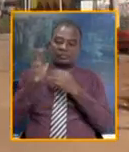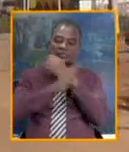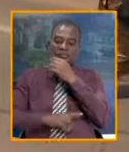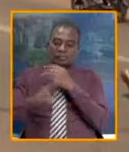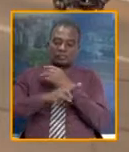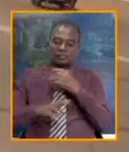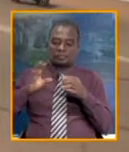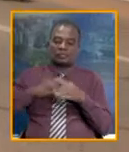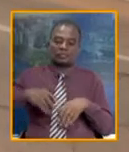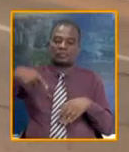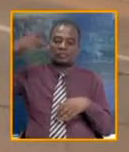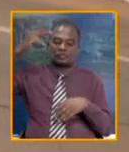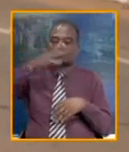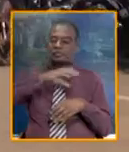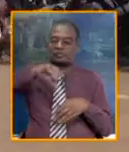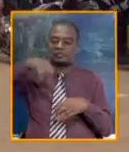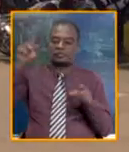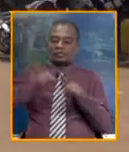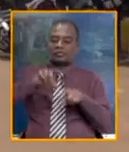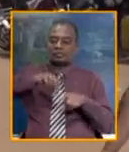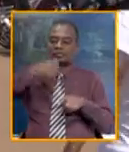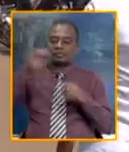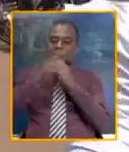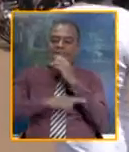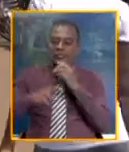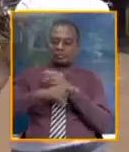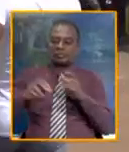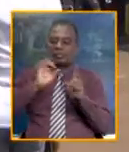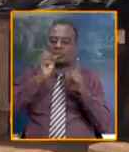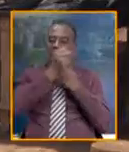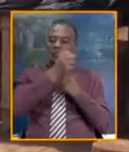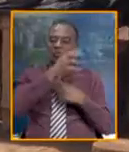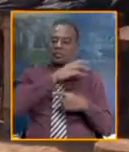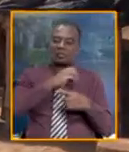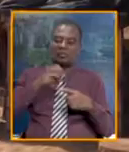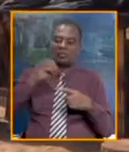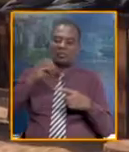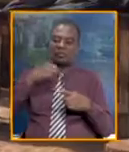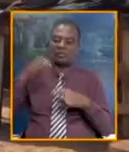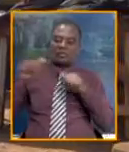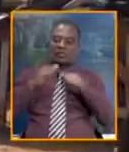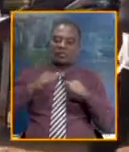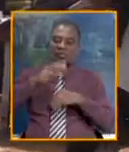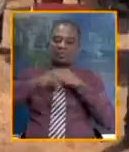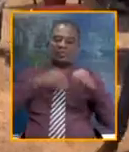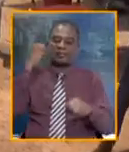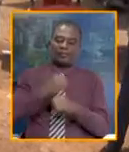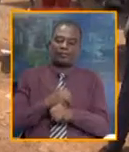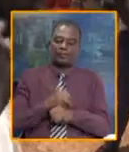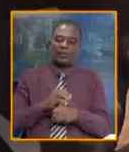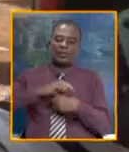du Bélier, à l'instar d'autres régions du pays, n'échappe pas aux méfaits de la pandémie qui secoue le monde entier,